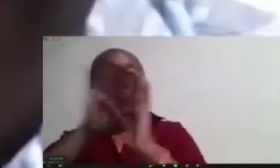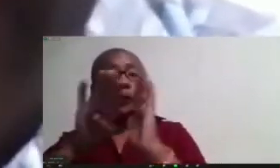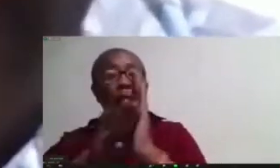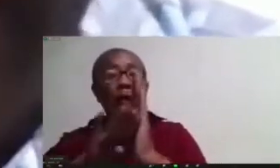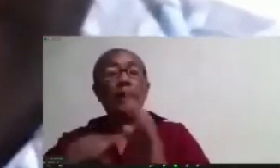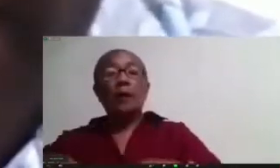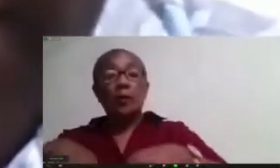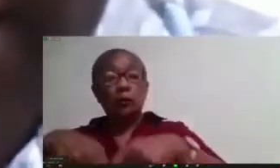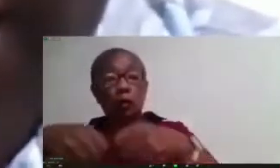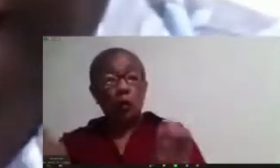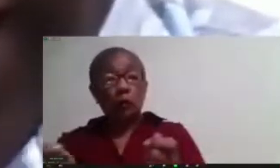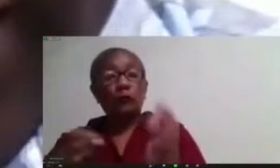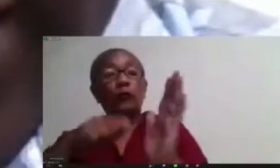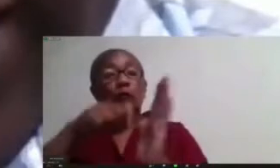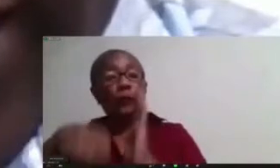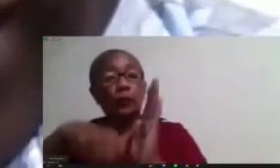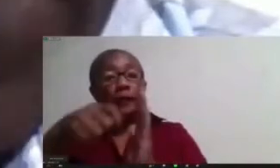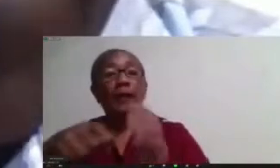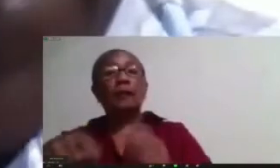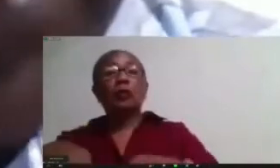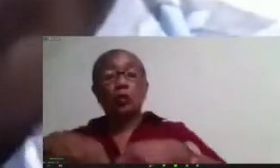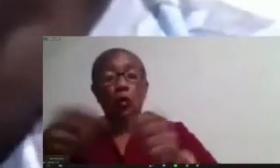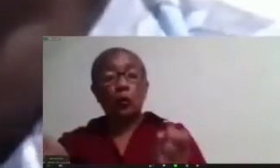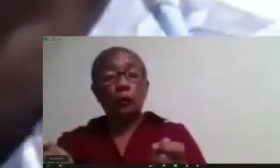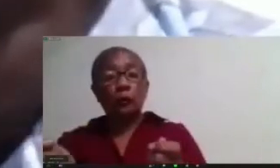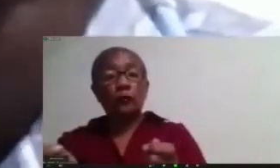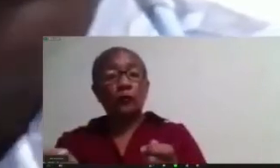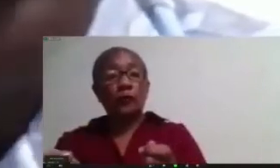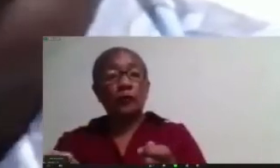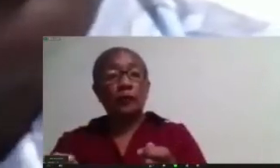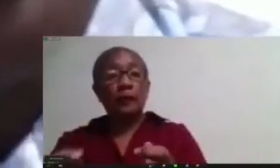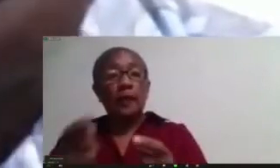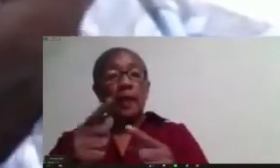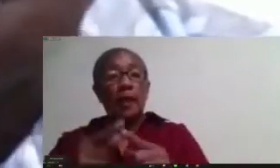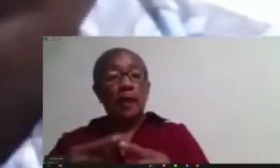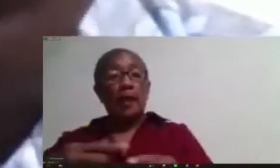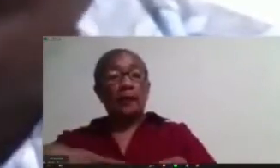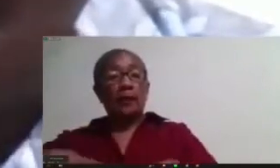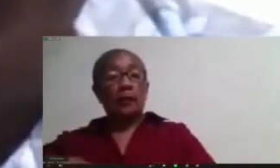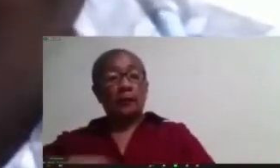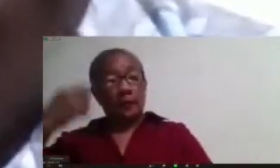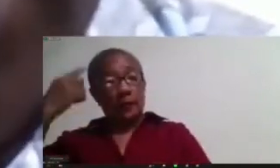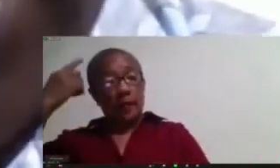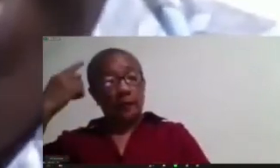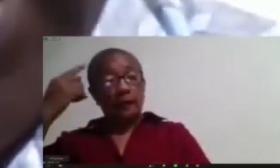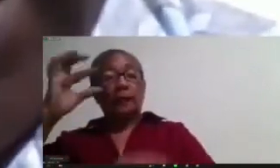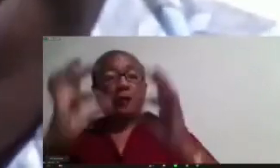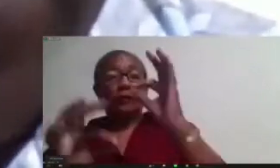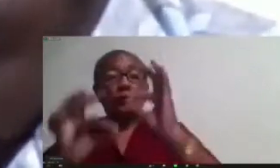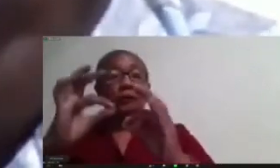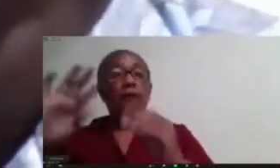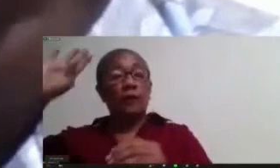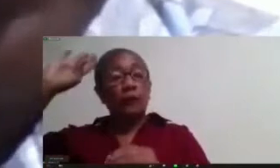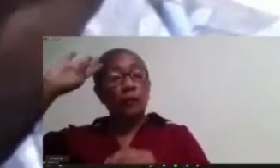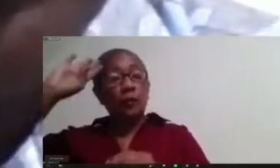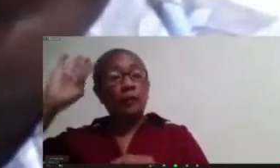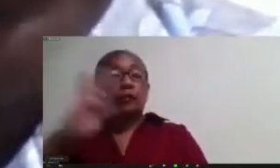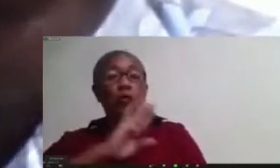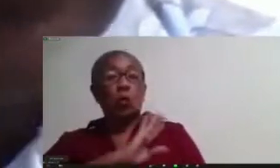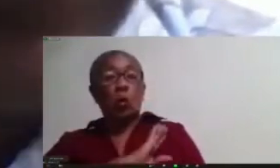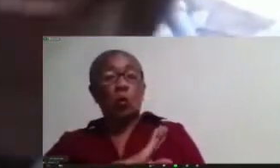projecten uit te voeren. En ik heb gemeend als ministerie van Justitie en Politie